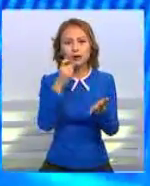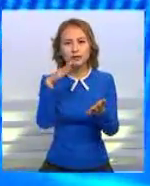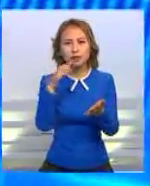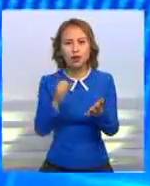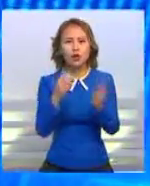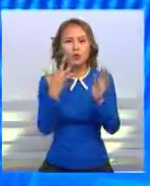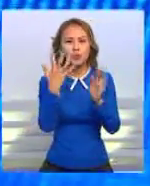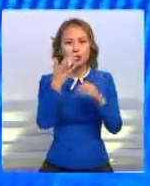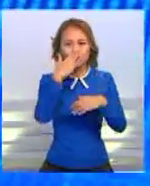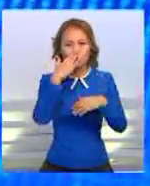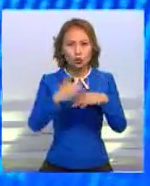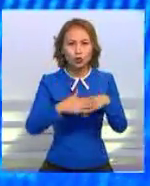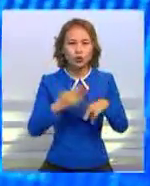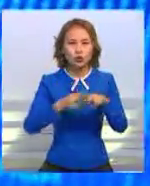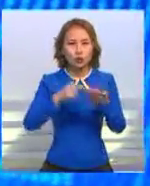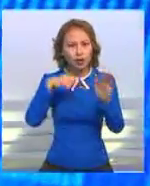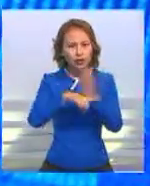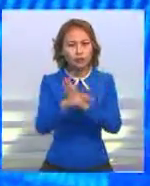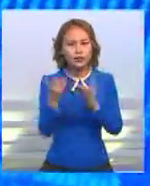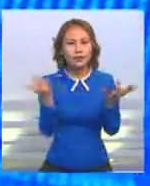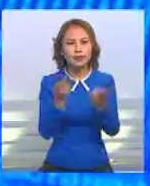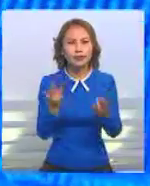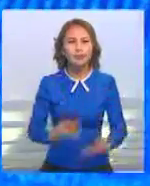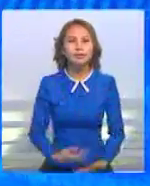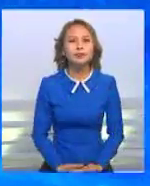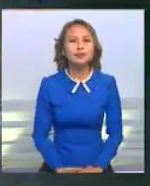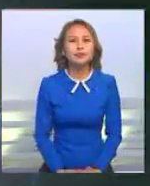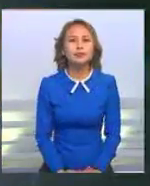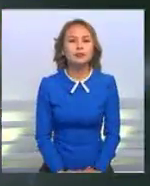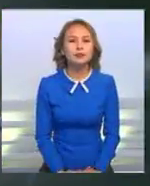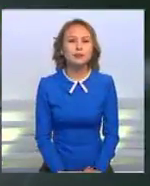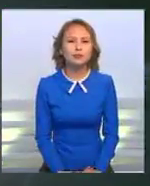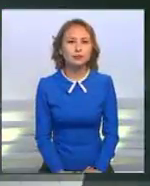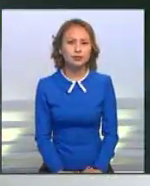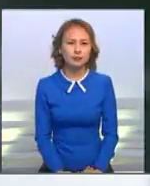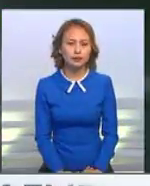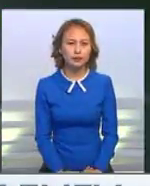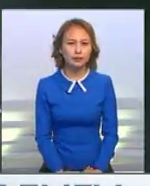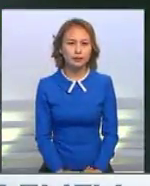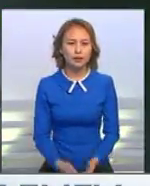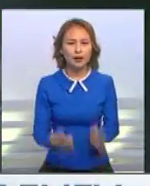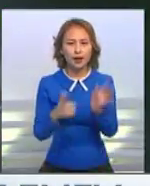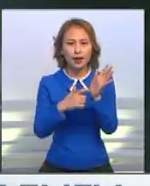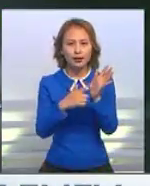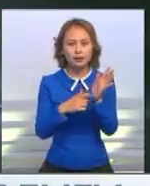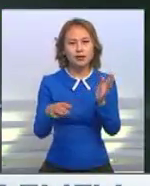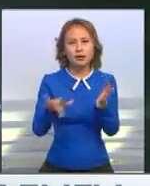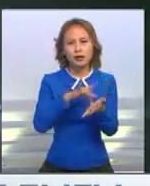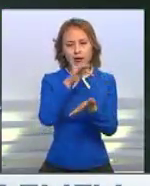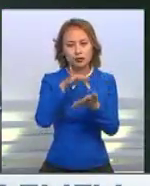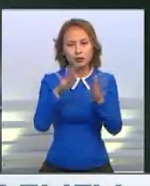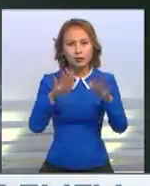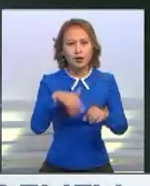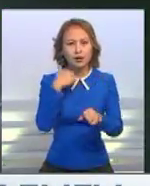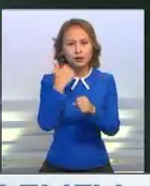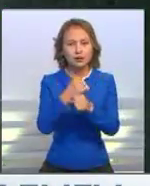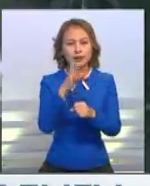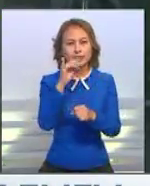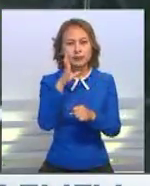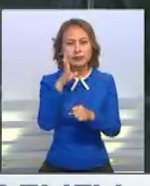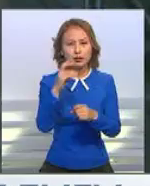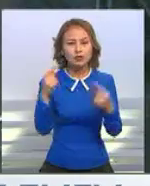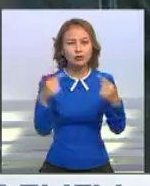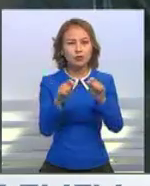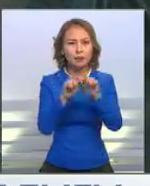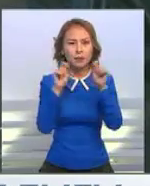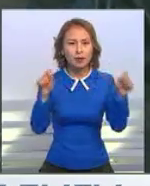8 шахтаға 500-ге жуық үңгіші қажет екен. Қарағанды шахталарындағы басты ереже метан